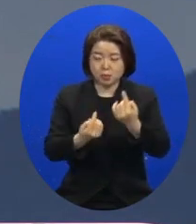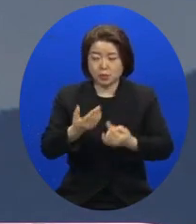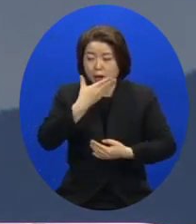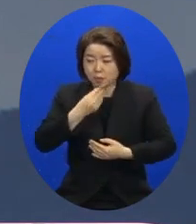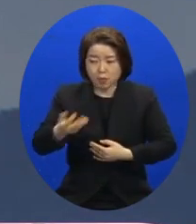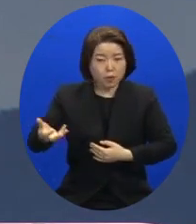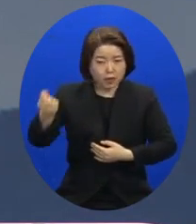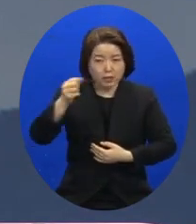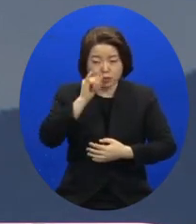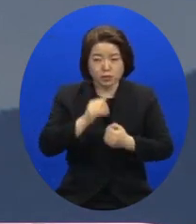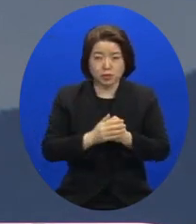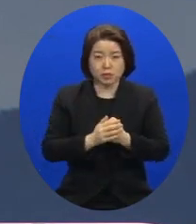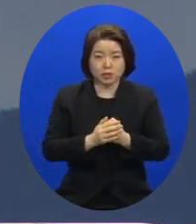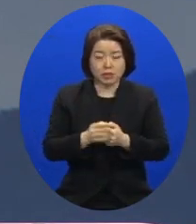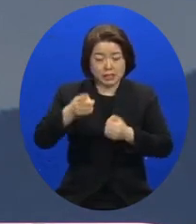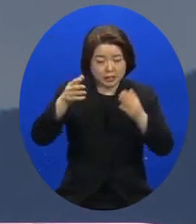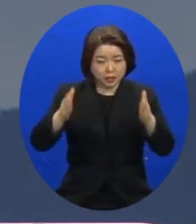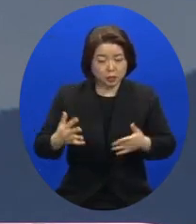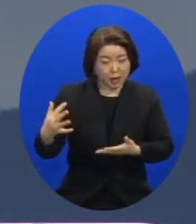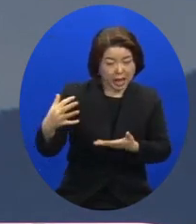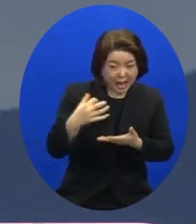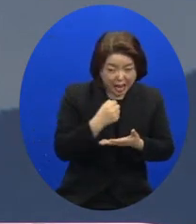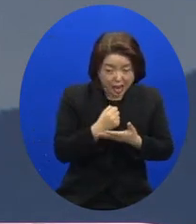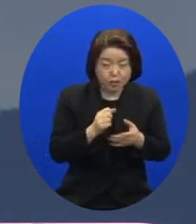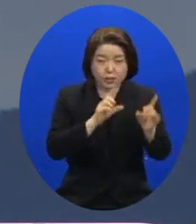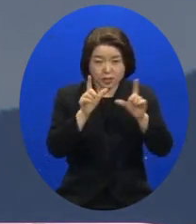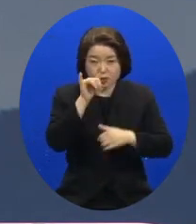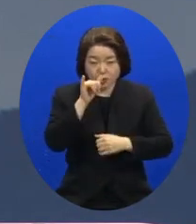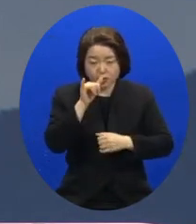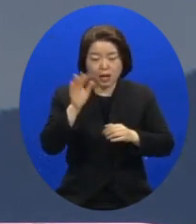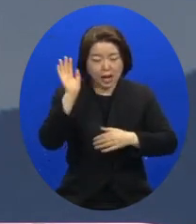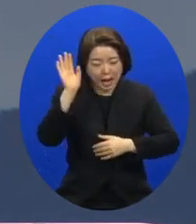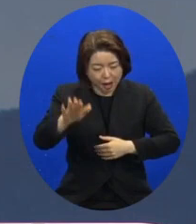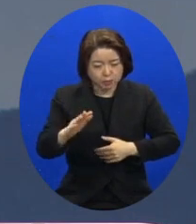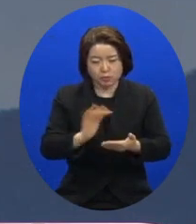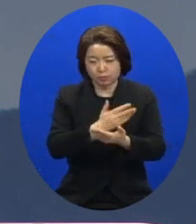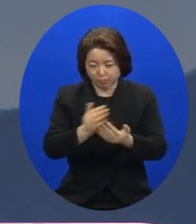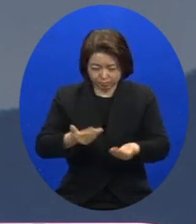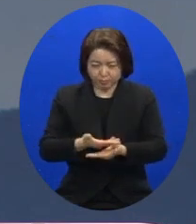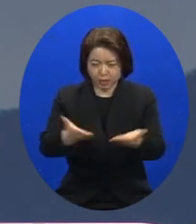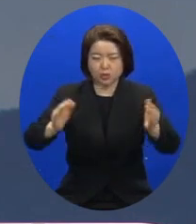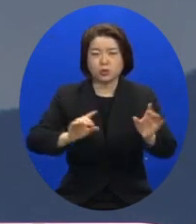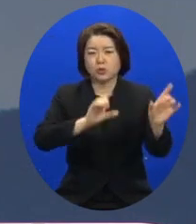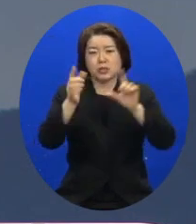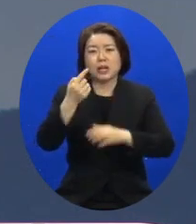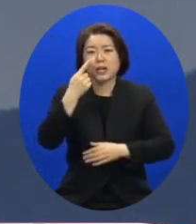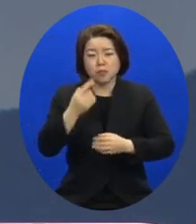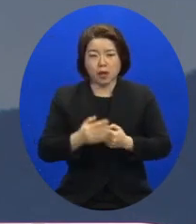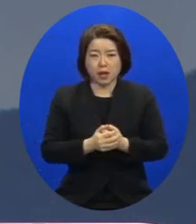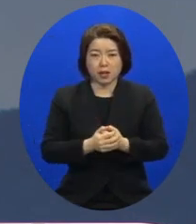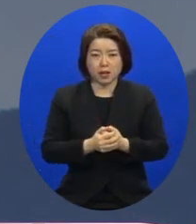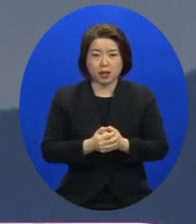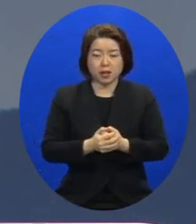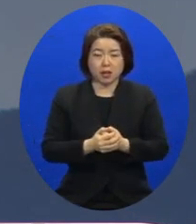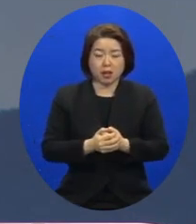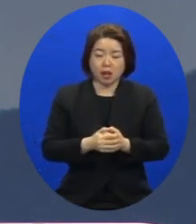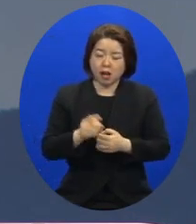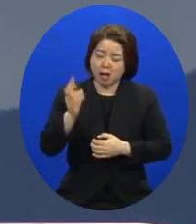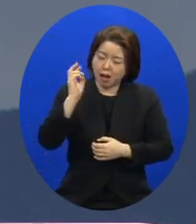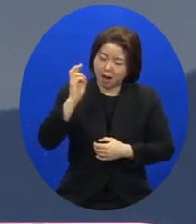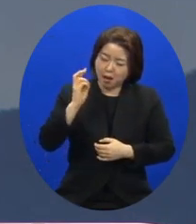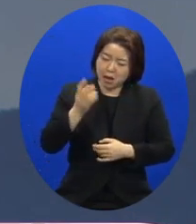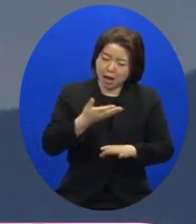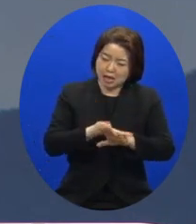그동안 움켜쥐고 사셨지요. 이제는 나눠주고 사세요. 아마 다른 때 설교했으면 부담스럽게